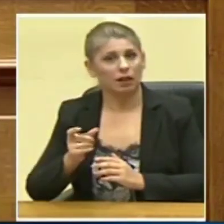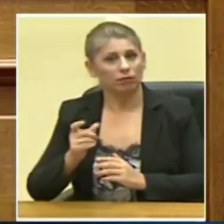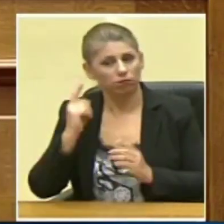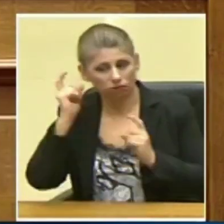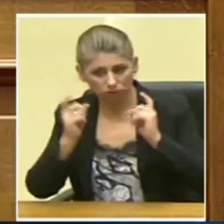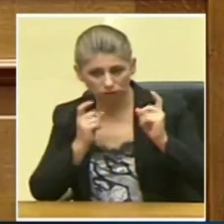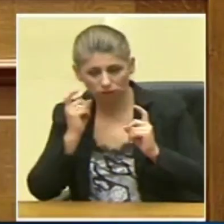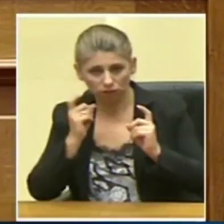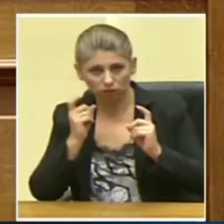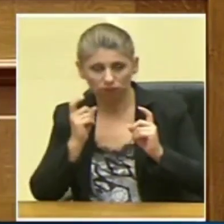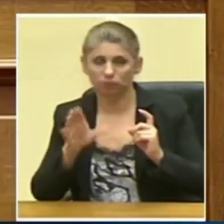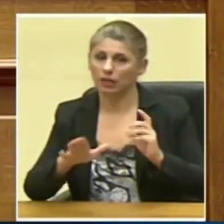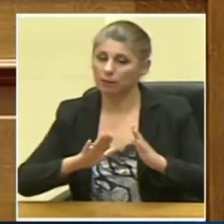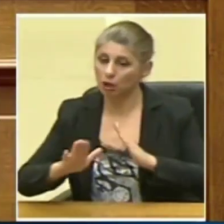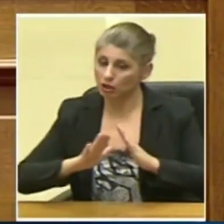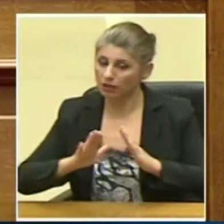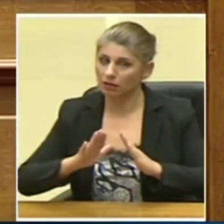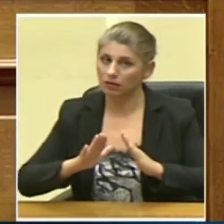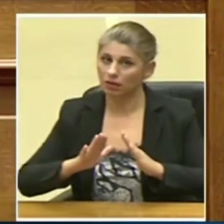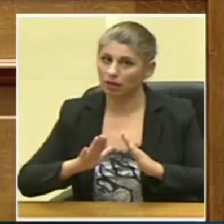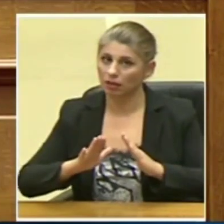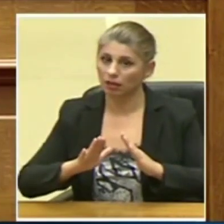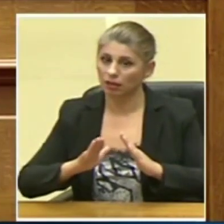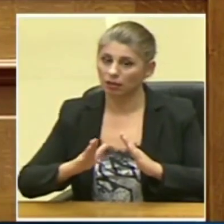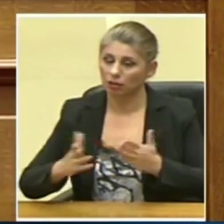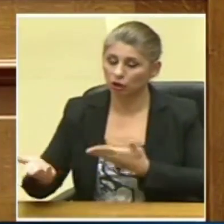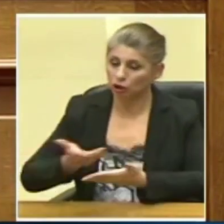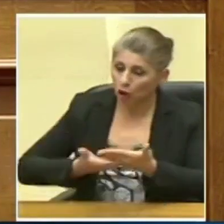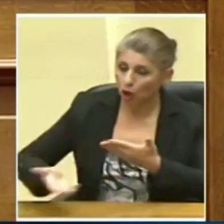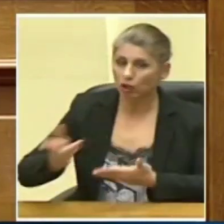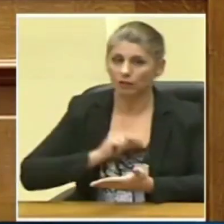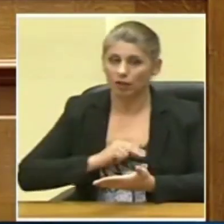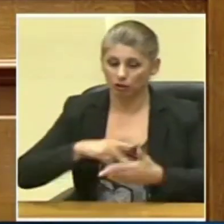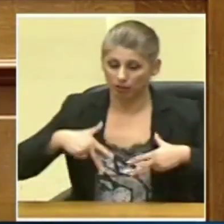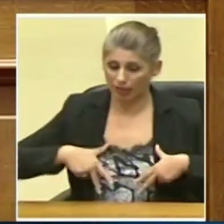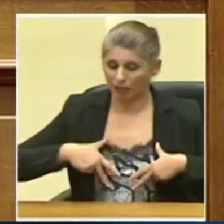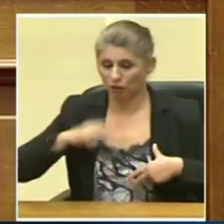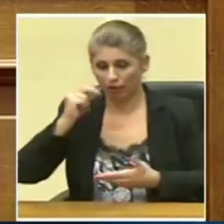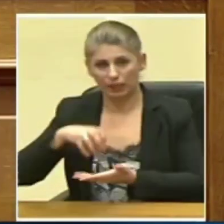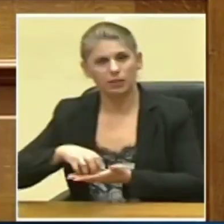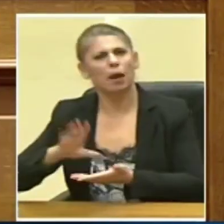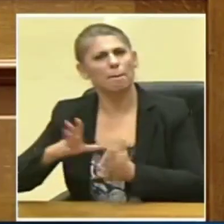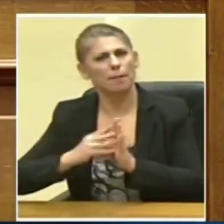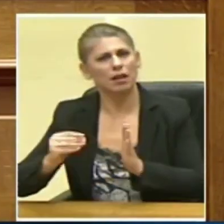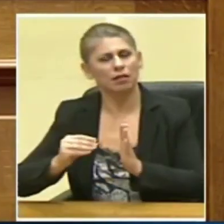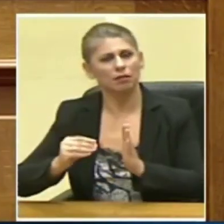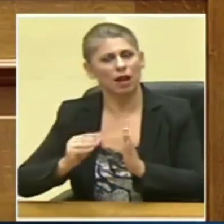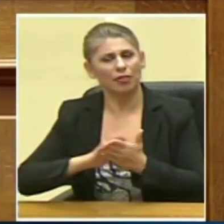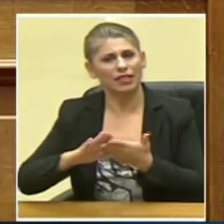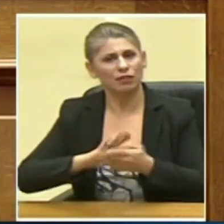συνοχή του συντάγματος και την προστασία των αμοιβαίων συμφερόντων κράτους και εκκλησίας, όπως είναι η θρησκευτική